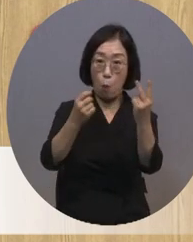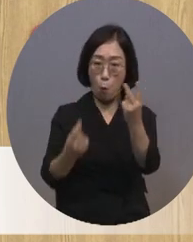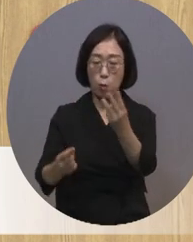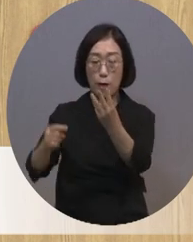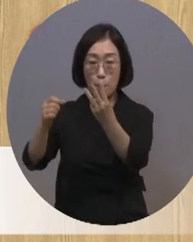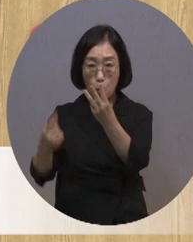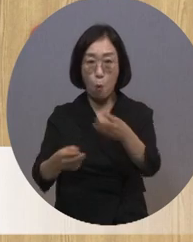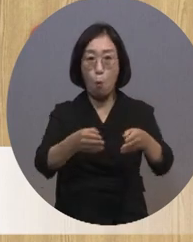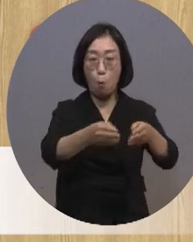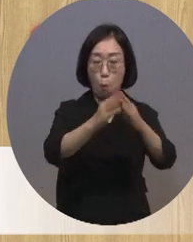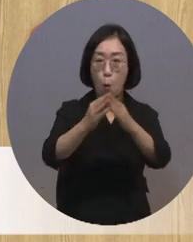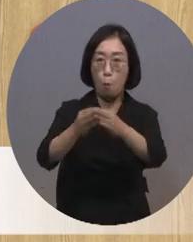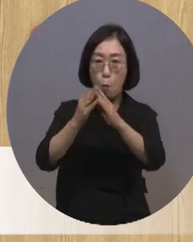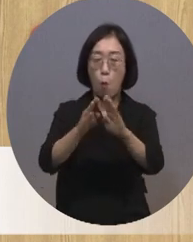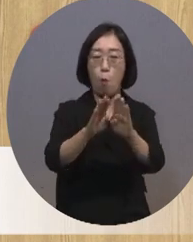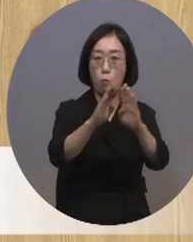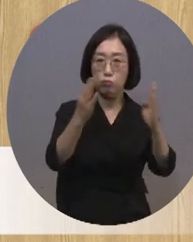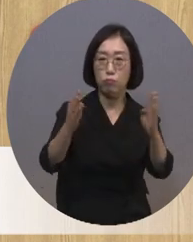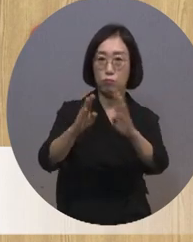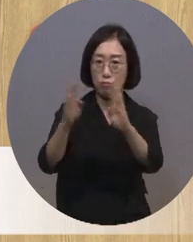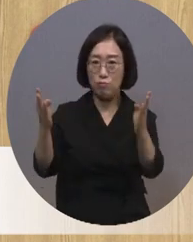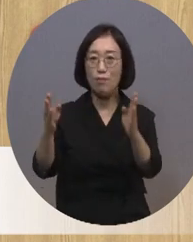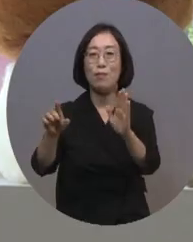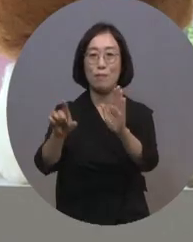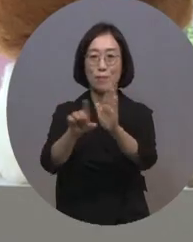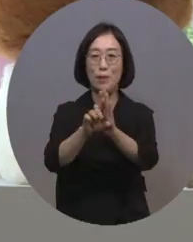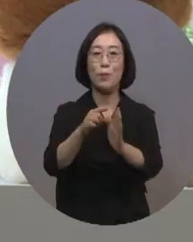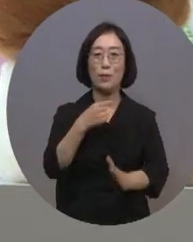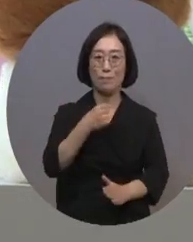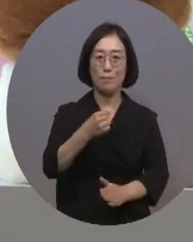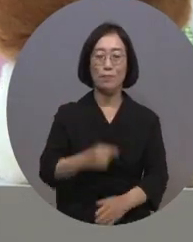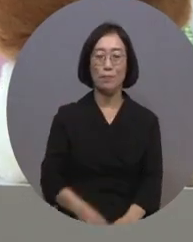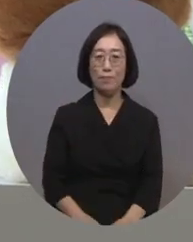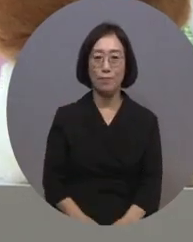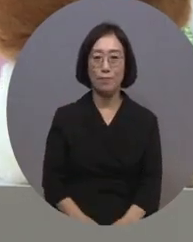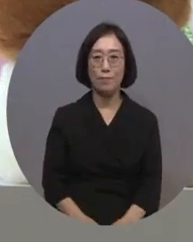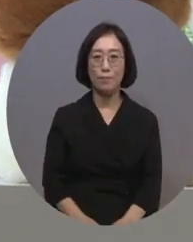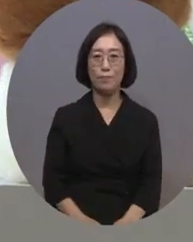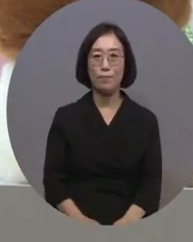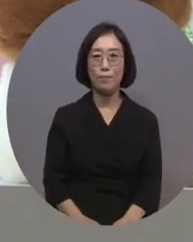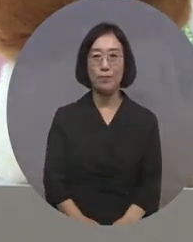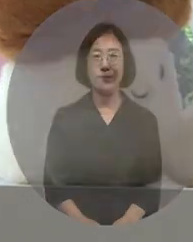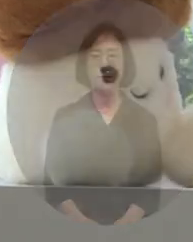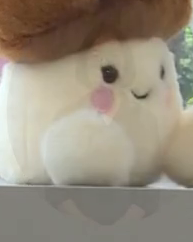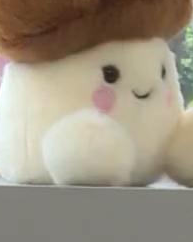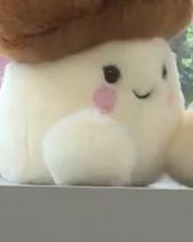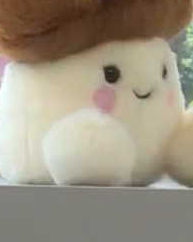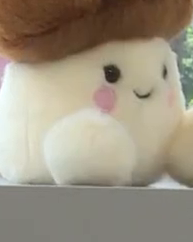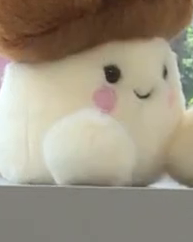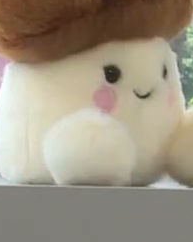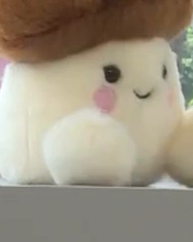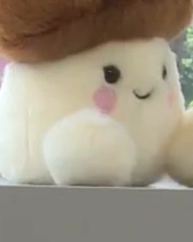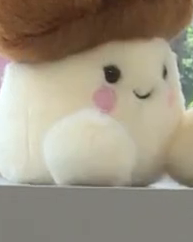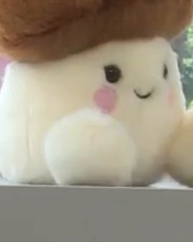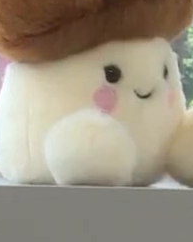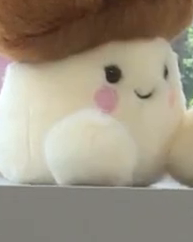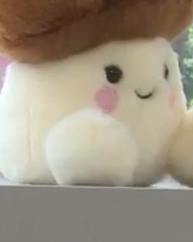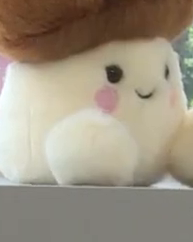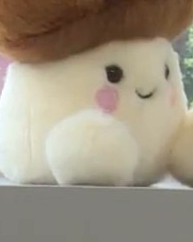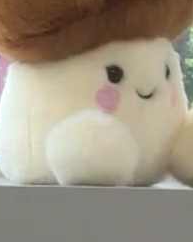계속할 것으로 이제 믿고 싶습니다 복지 tv 뉴스 정유정 있니다